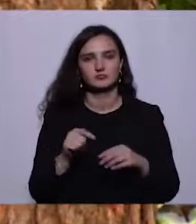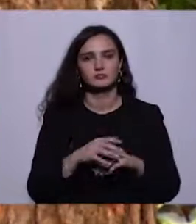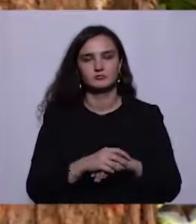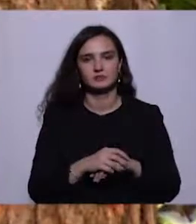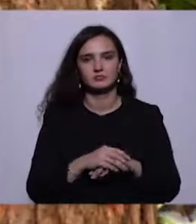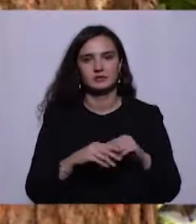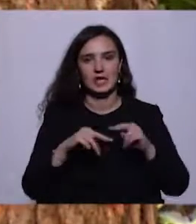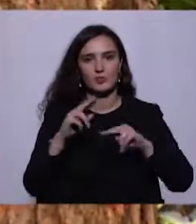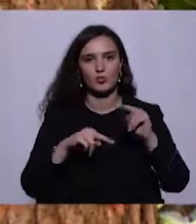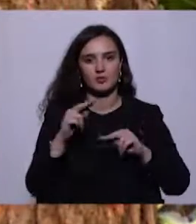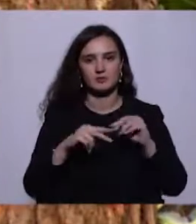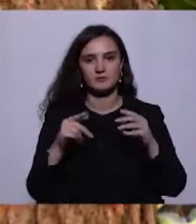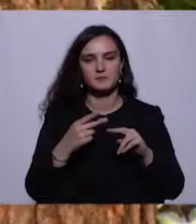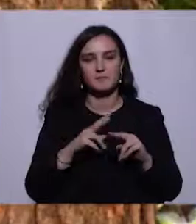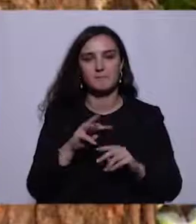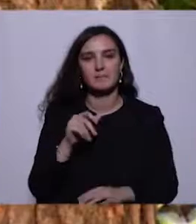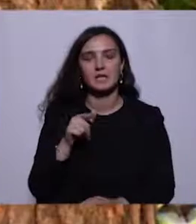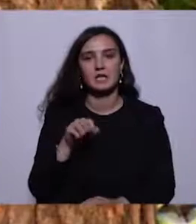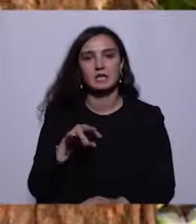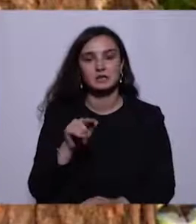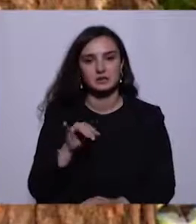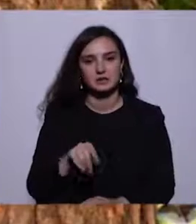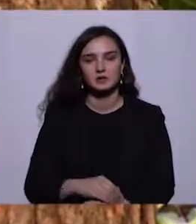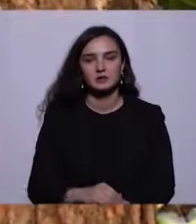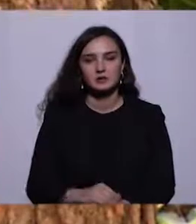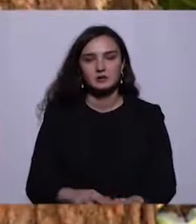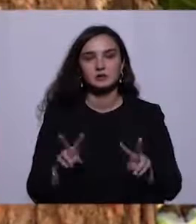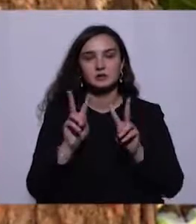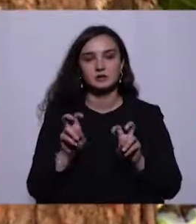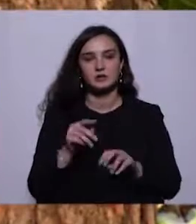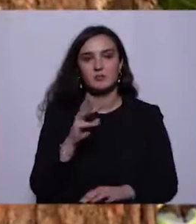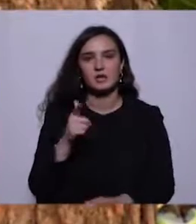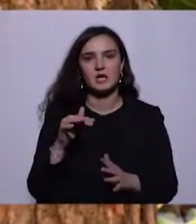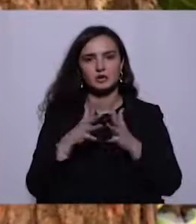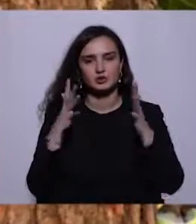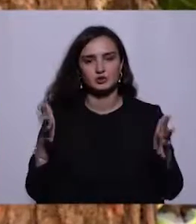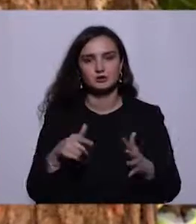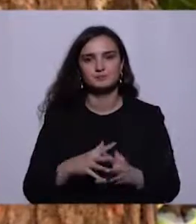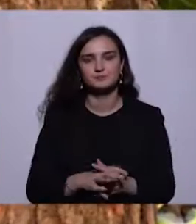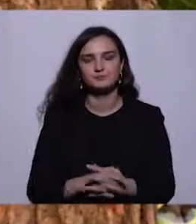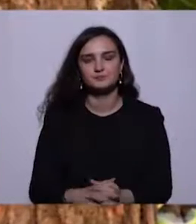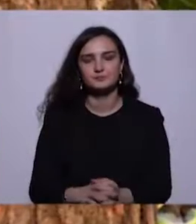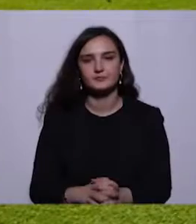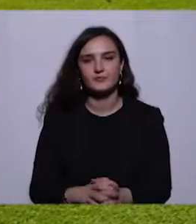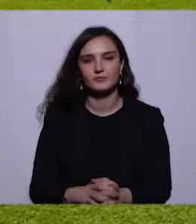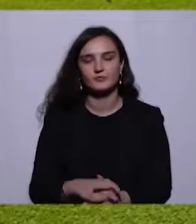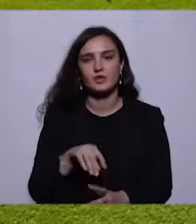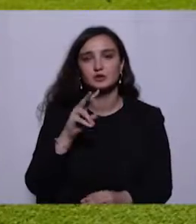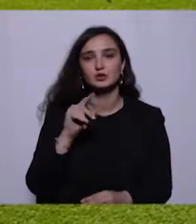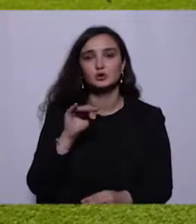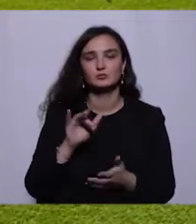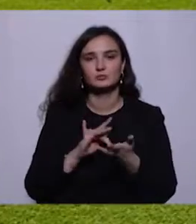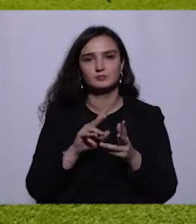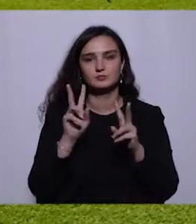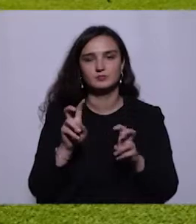მეგალითურ ნაგებობებს. მეგალითი ნიშნავს მეგა, არის დიდი და ლითოს